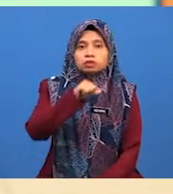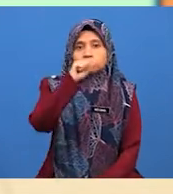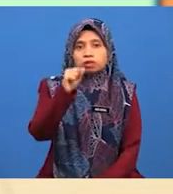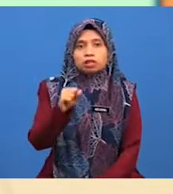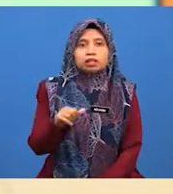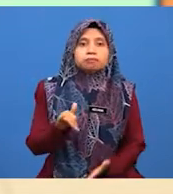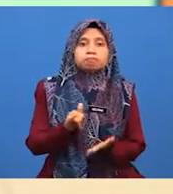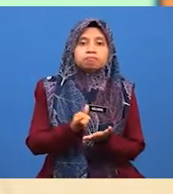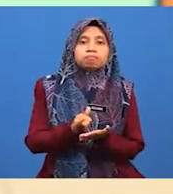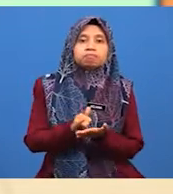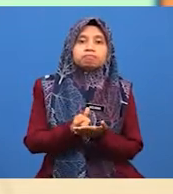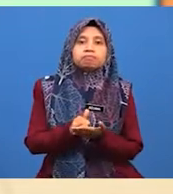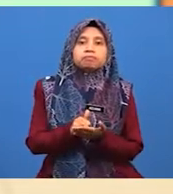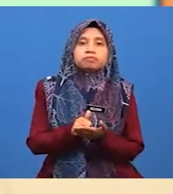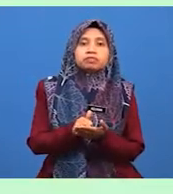Soalannya berbunyi,